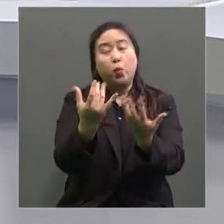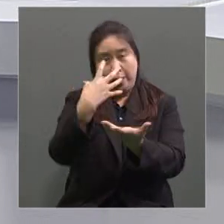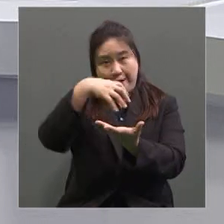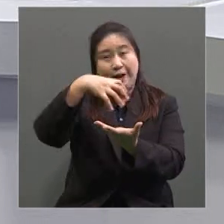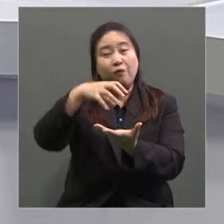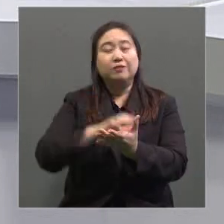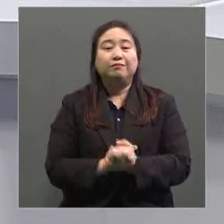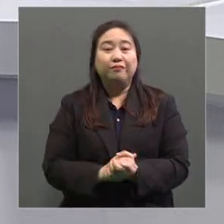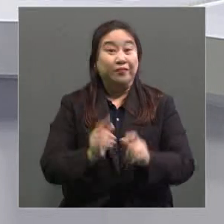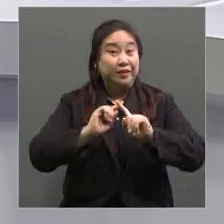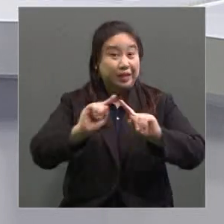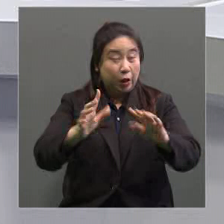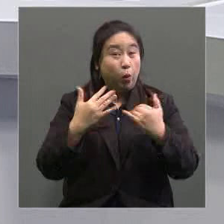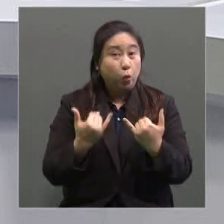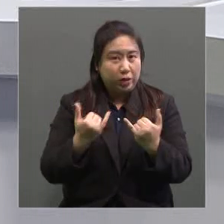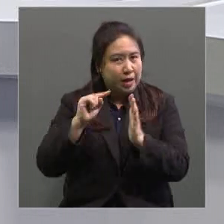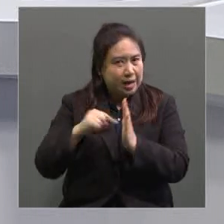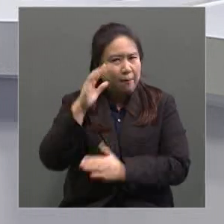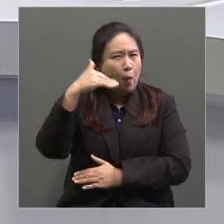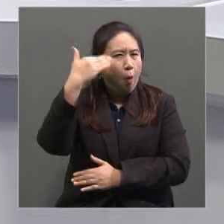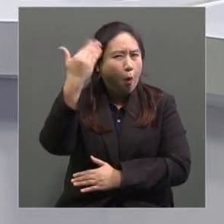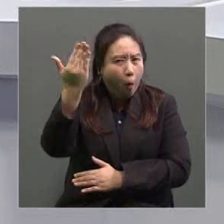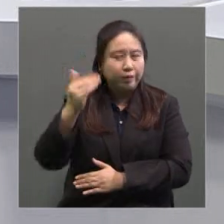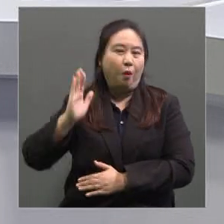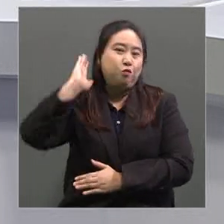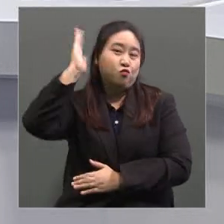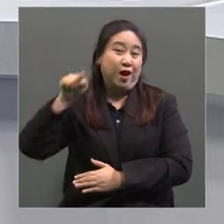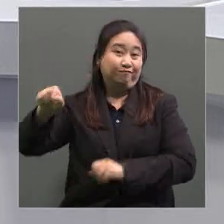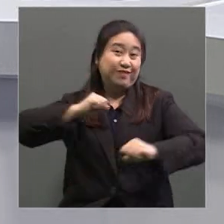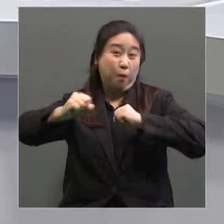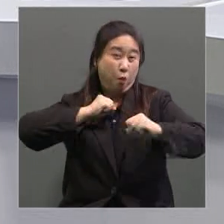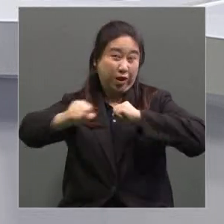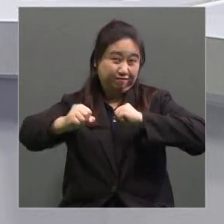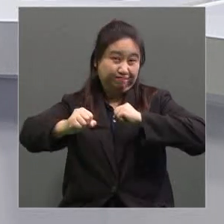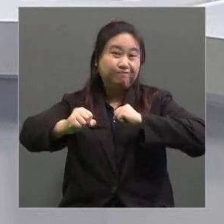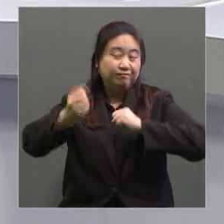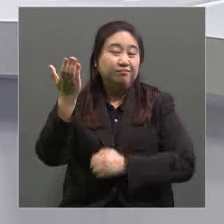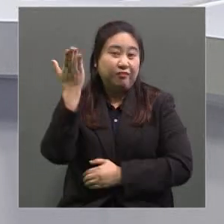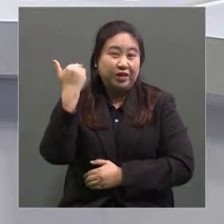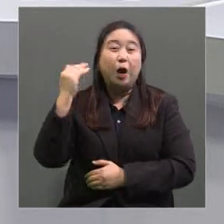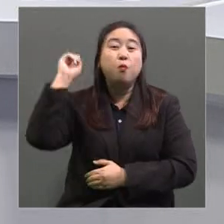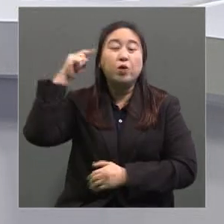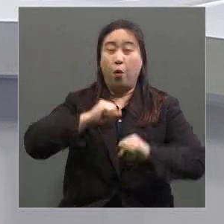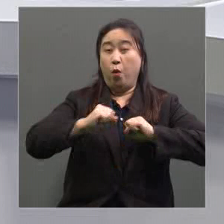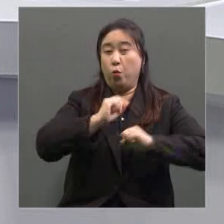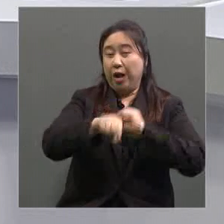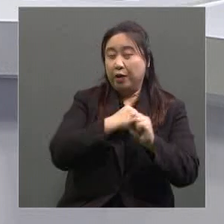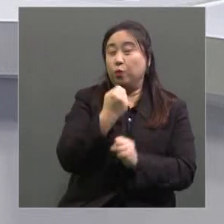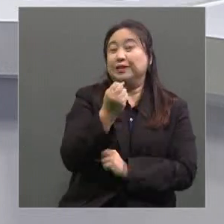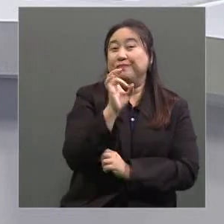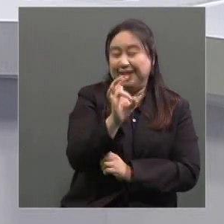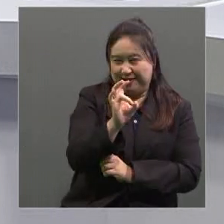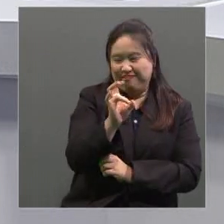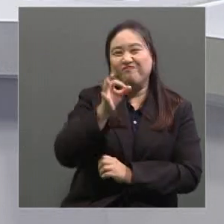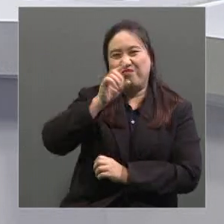กันนะคะแต่ว่าเรามาเริ่มจากกรณีร้อนกรณีของคุณสมรักษ์คำสิงก่อนนะคะที่ถูกเยาวชนอายุ17ปีเข้าแจ้ง